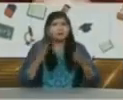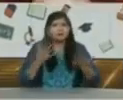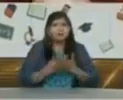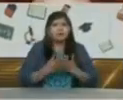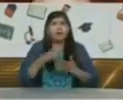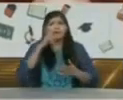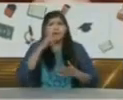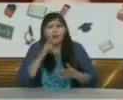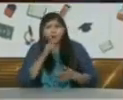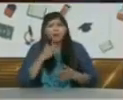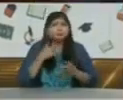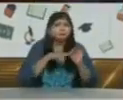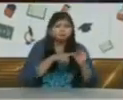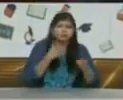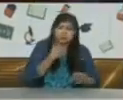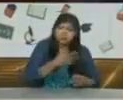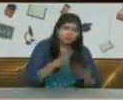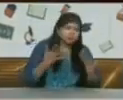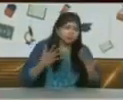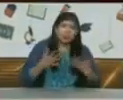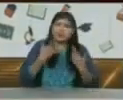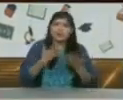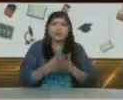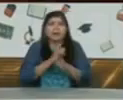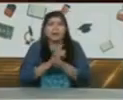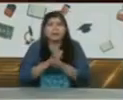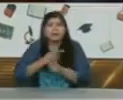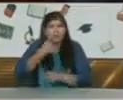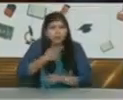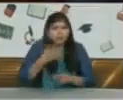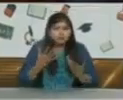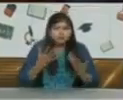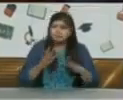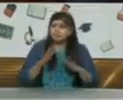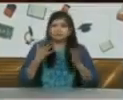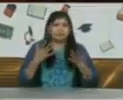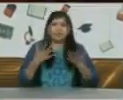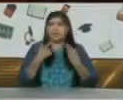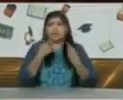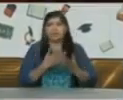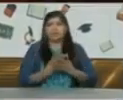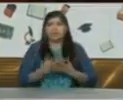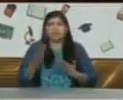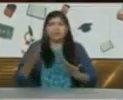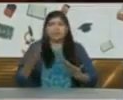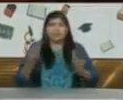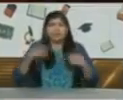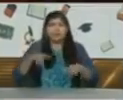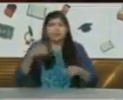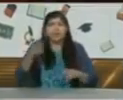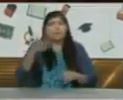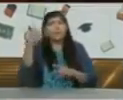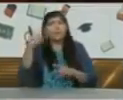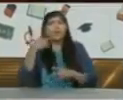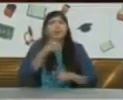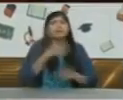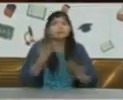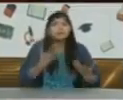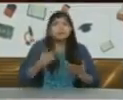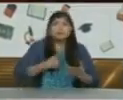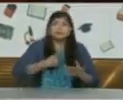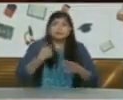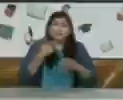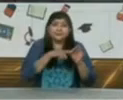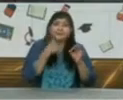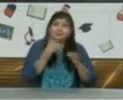मम्मी पापा को पूछा? नहीं सर। टीचर को पूछा? नहीं सर। लो बड़े कमाल के हो यार, मैं ही मिला गया